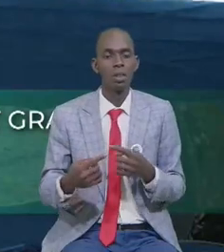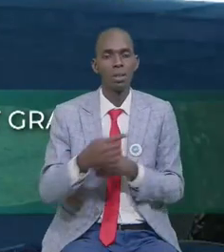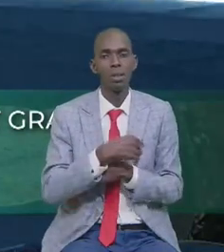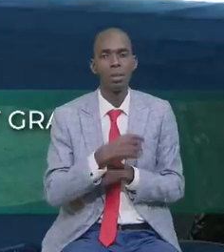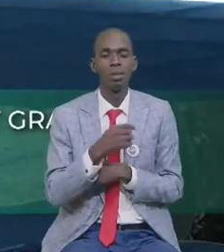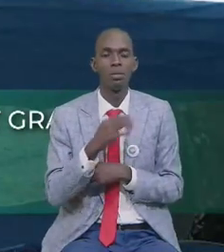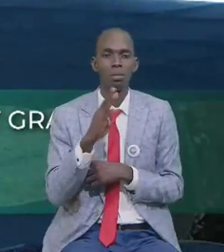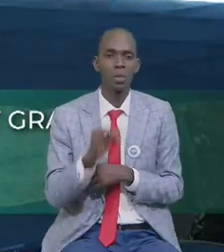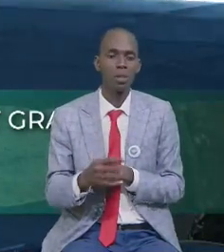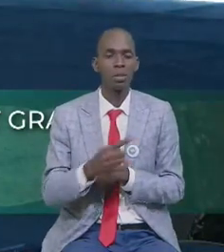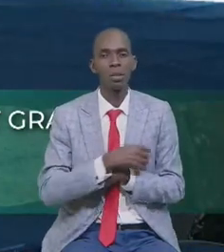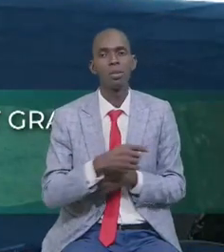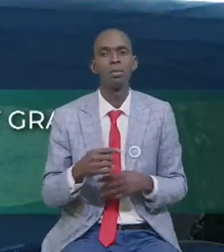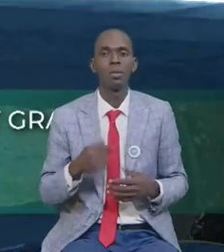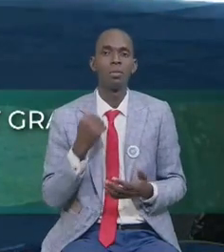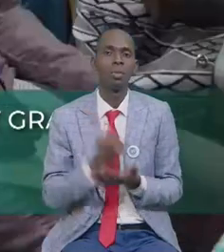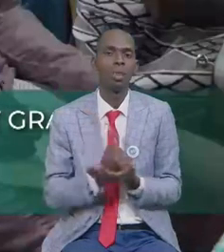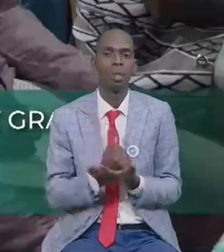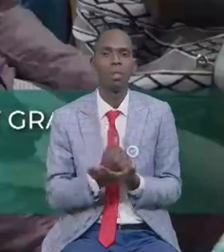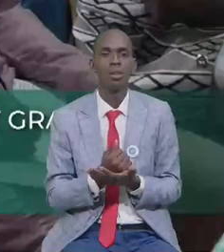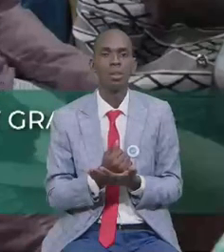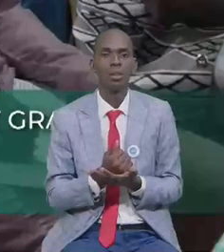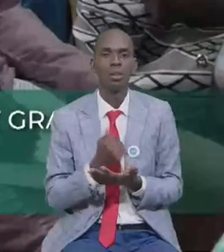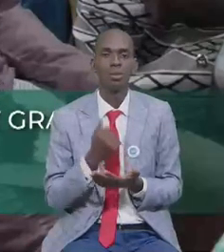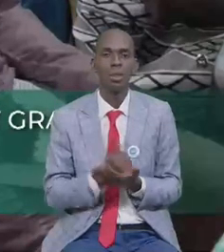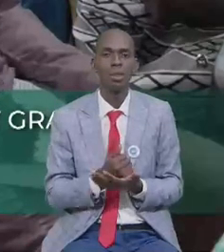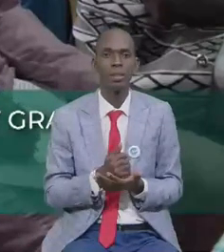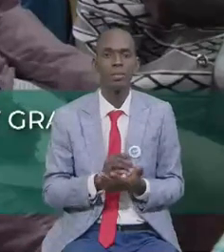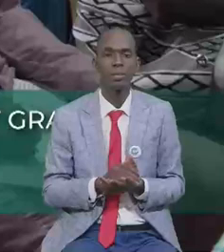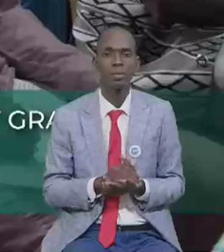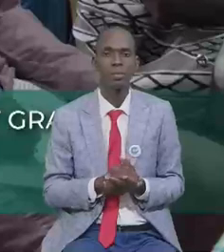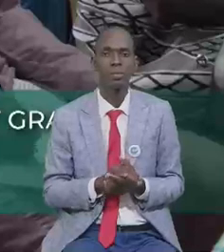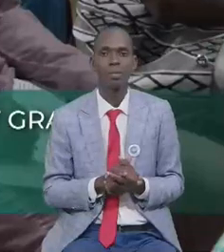jour. Tu n'as pas dit amen à cela?